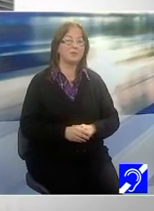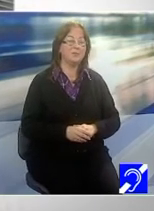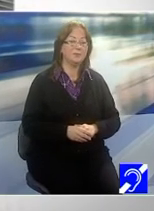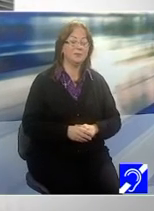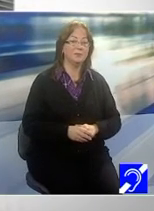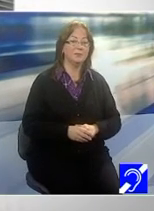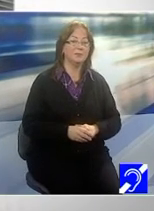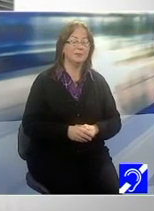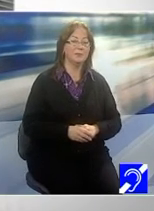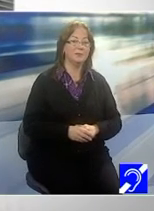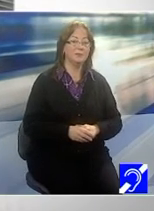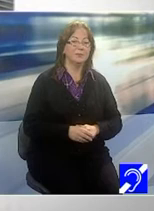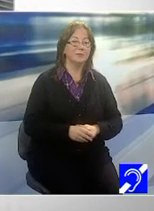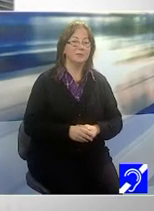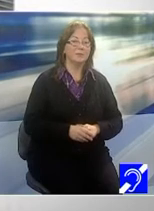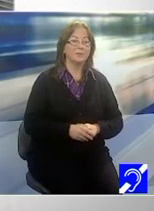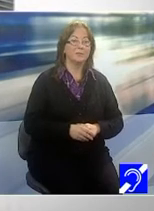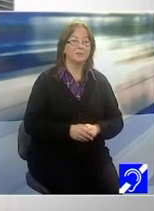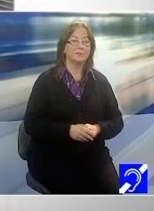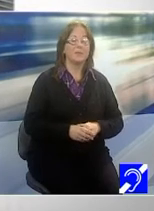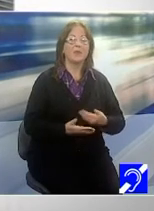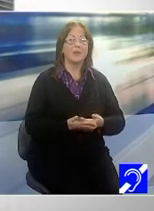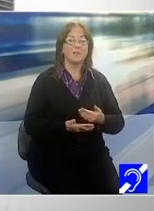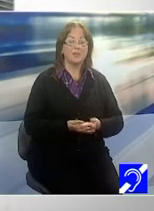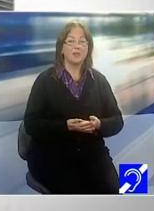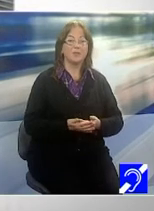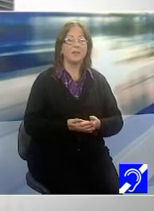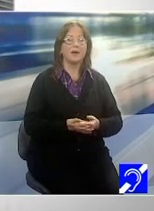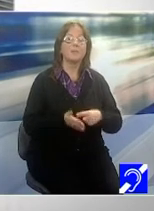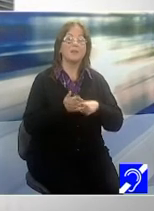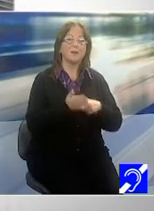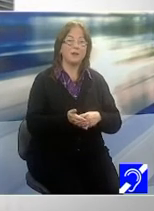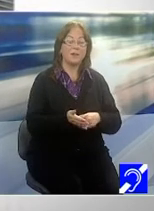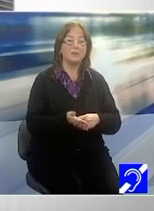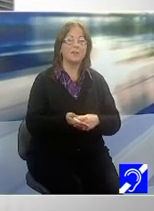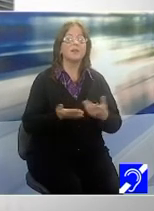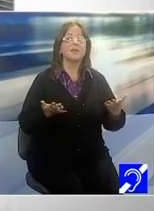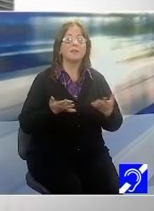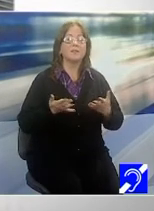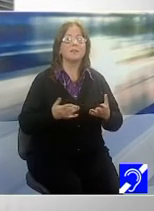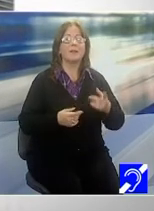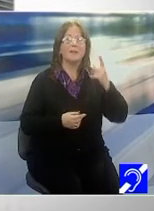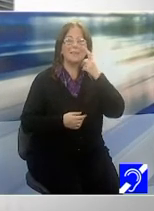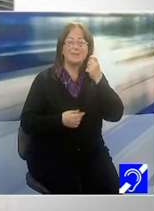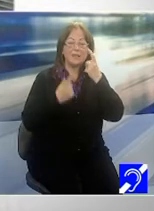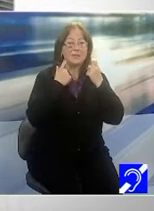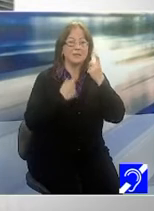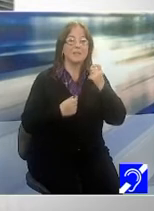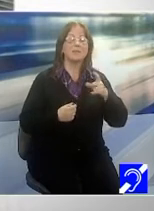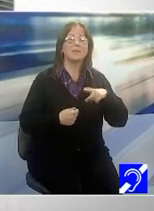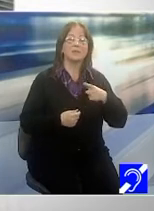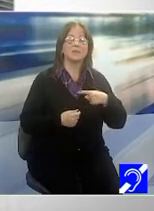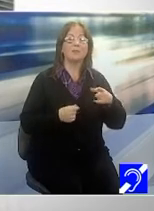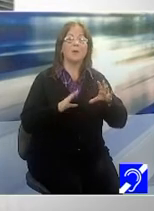Romanians are to information. Acest lucru demonstrează cât de interesați sunt românii de informații. Eu vă mulțumesc foarte mult